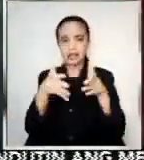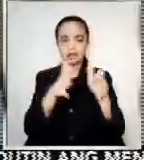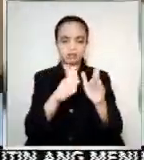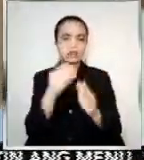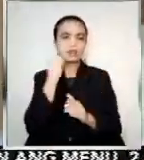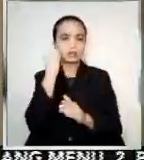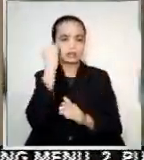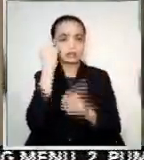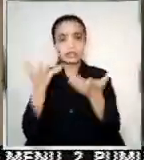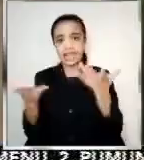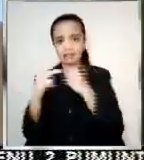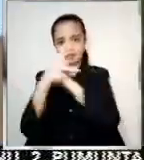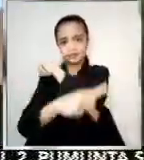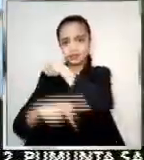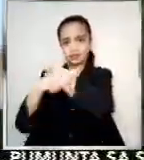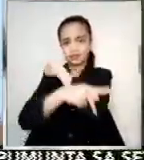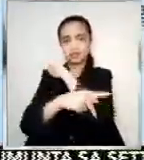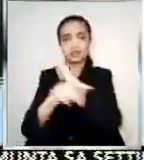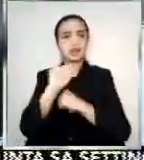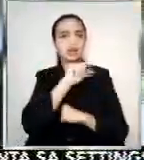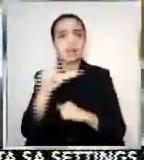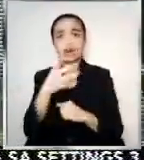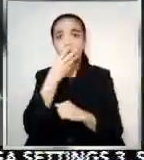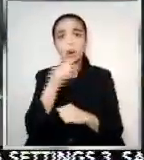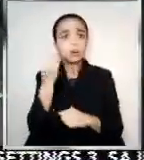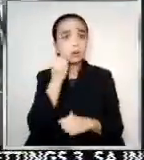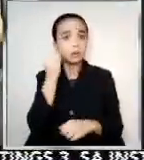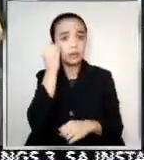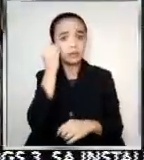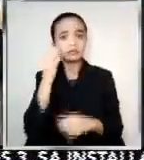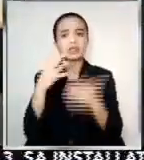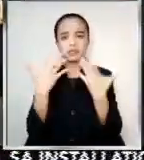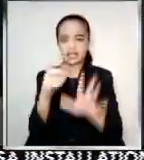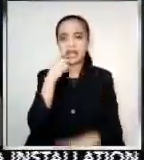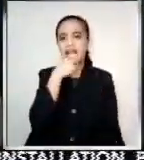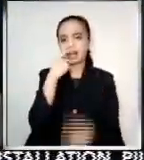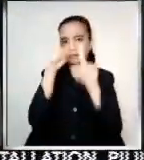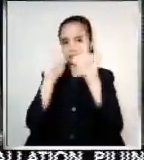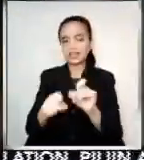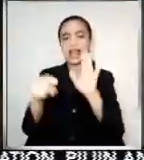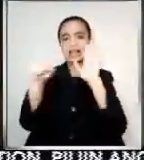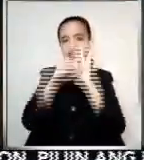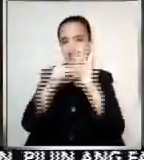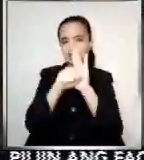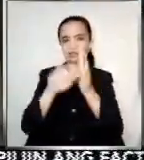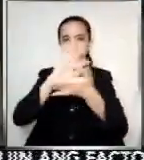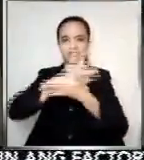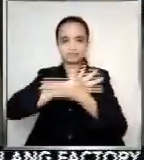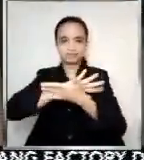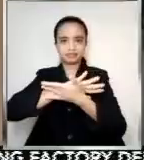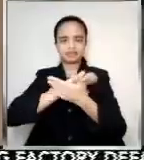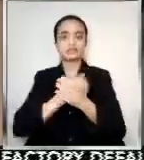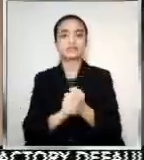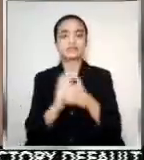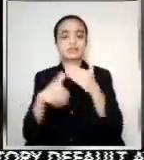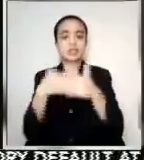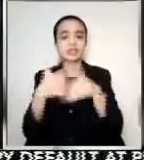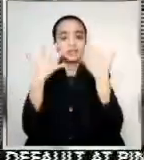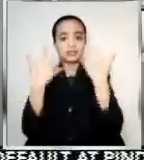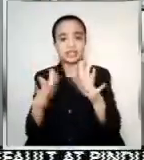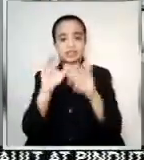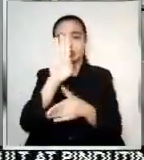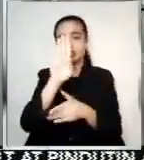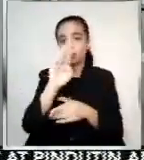probinsya. Lahat ng uuwing ito na swab test na at negatibo sa COVID-19. Tapos na rin ang 14-day quarantine clearance